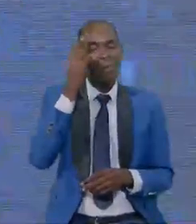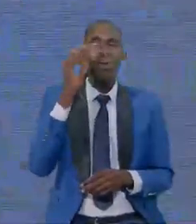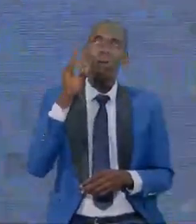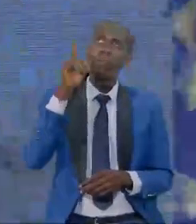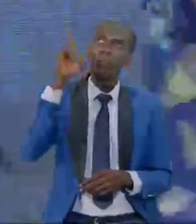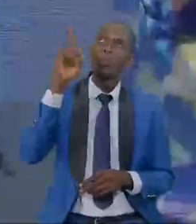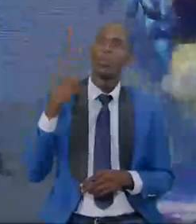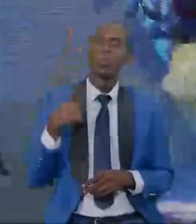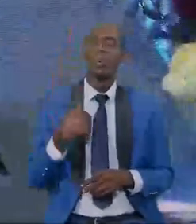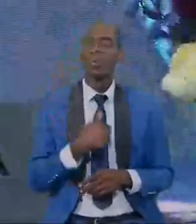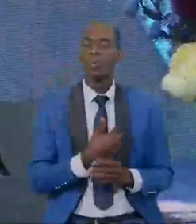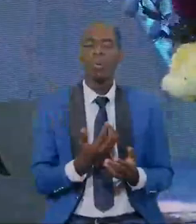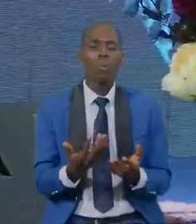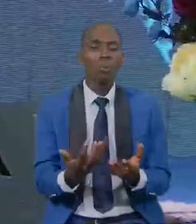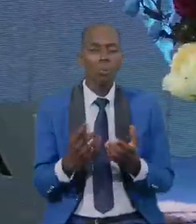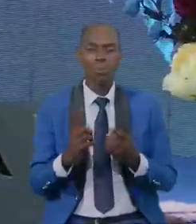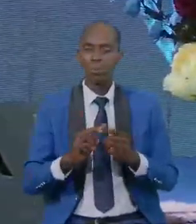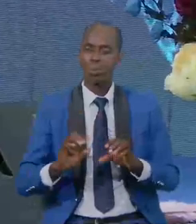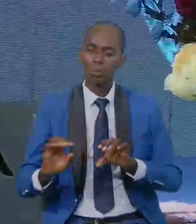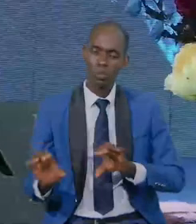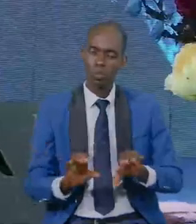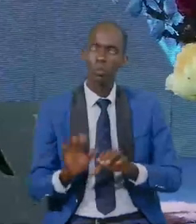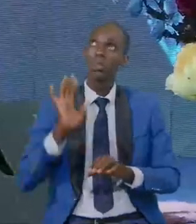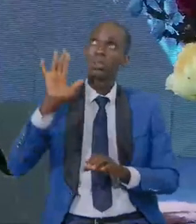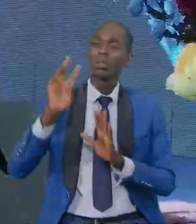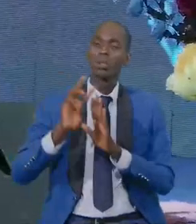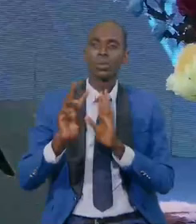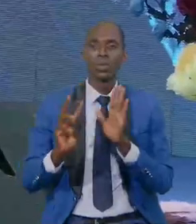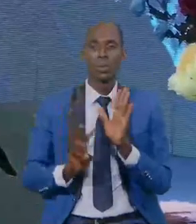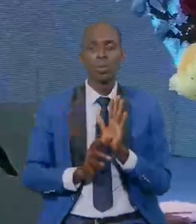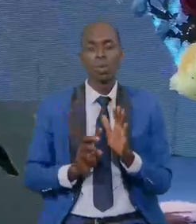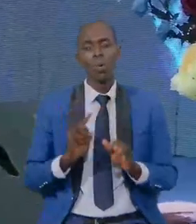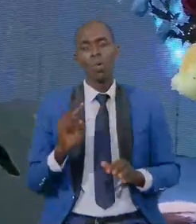lui, nous voulons faire sa volonté.